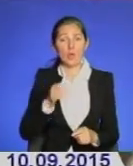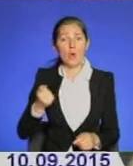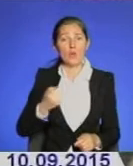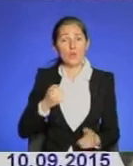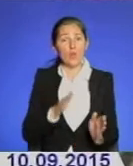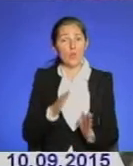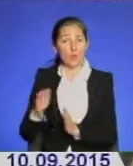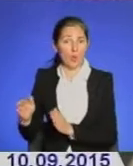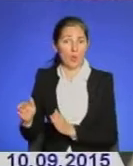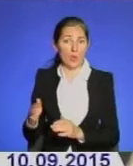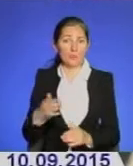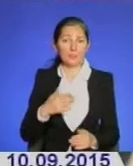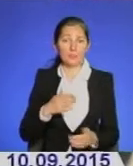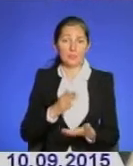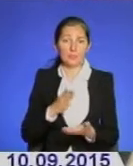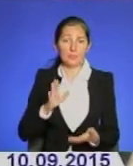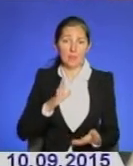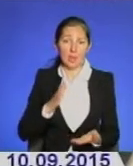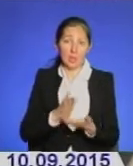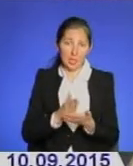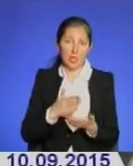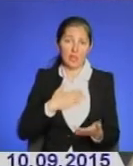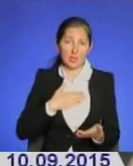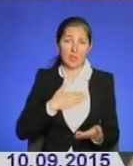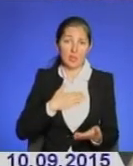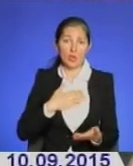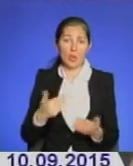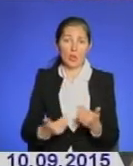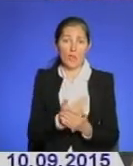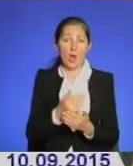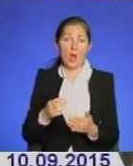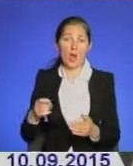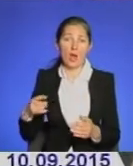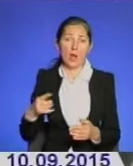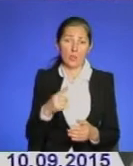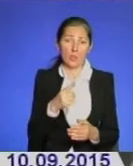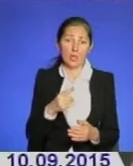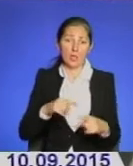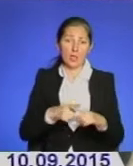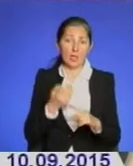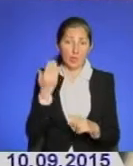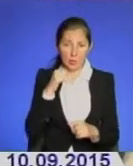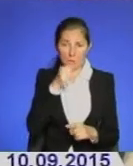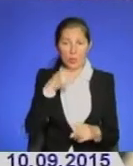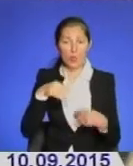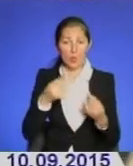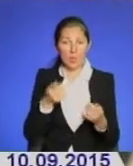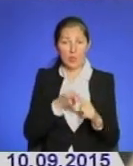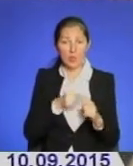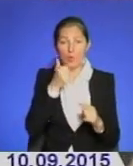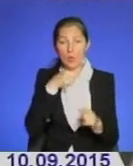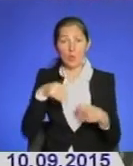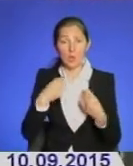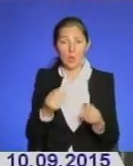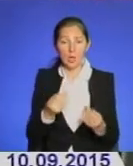в нас нова автомобільна техніка, нам було минулого року, цього року дали. Ну і звичайно